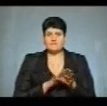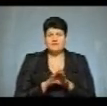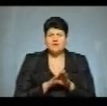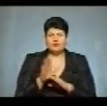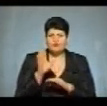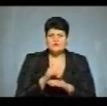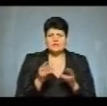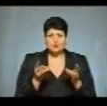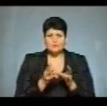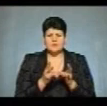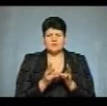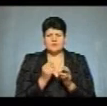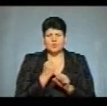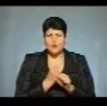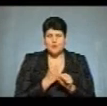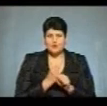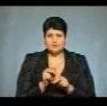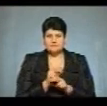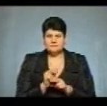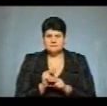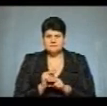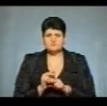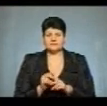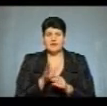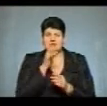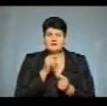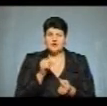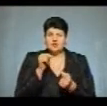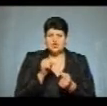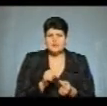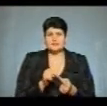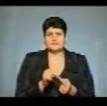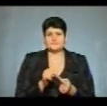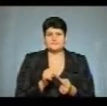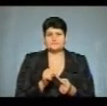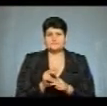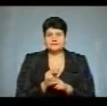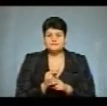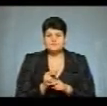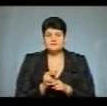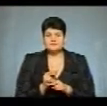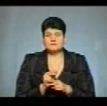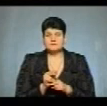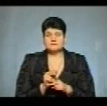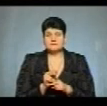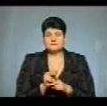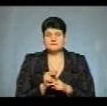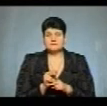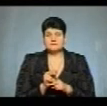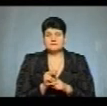всі необхідні регламентні ремонтні роботи, проводяться своєчасні ремонти